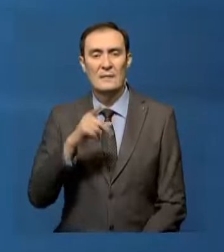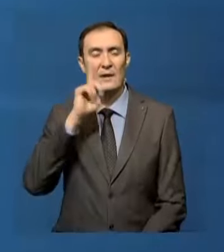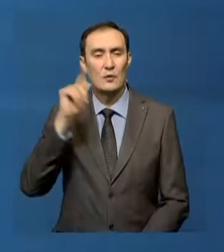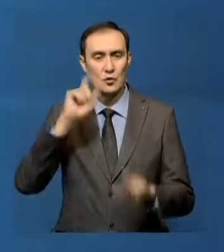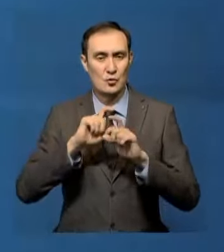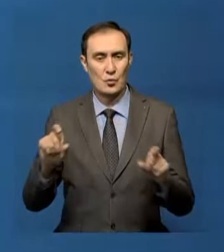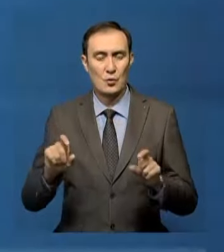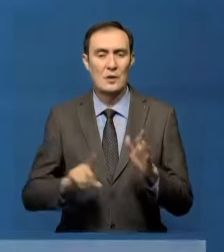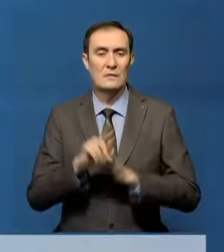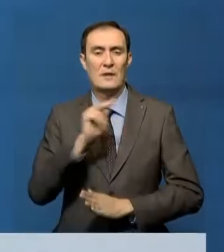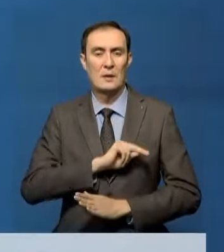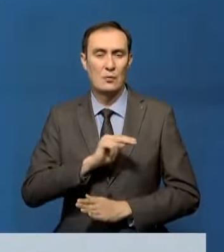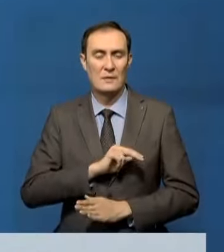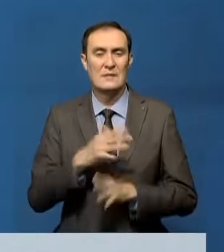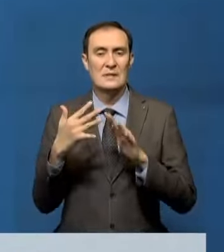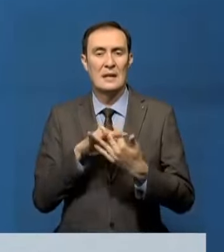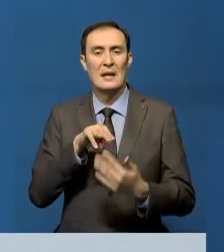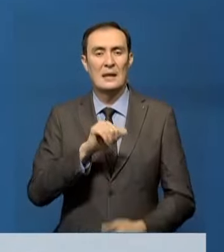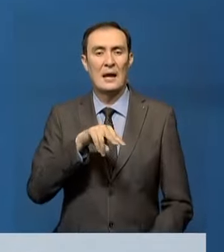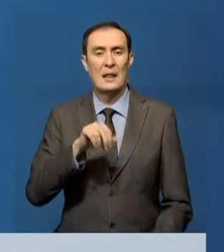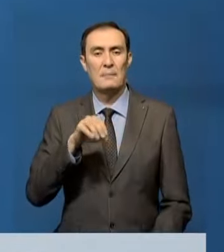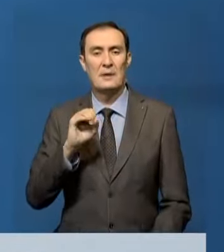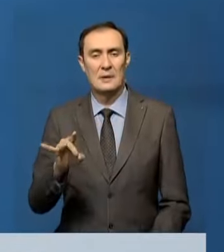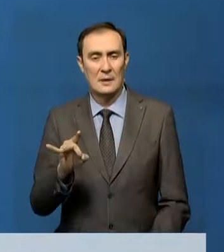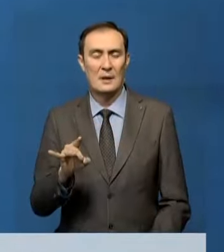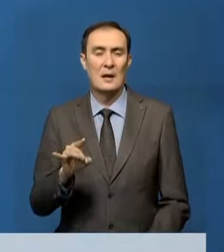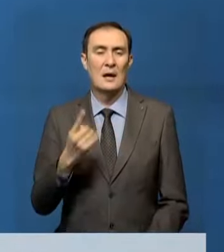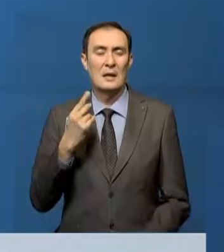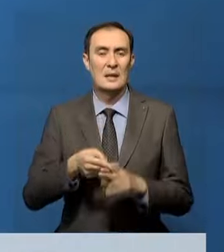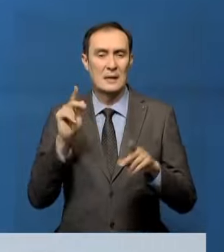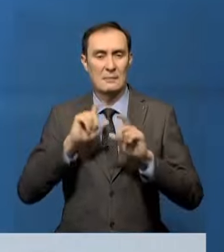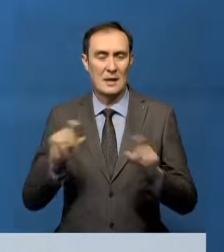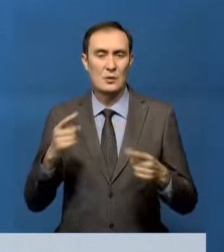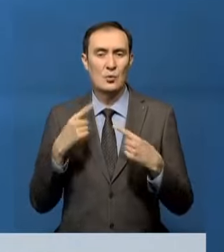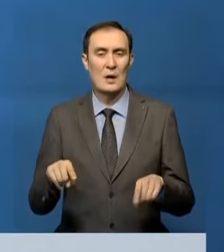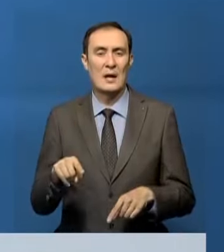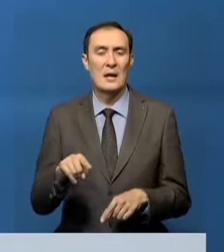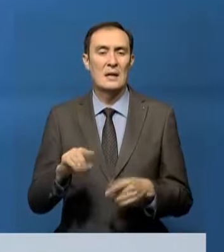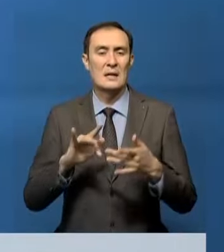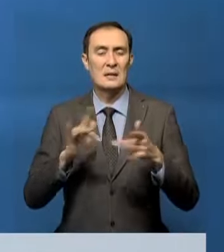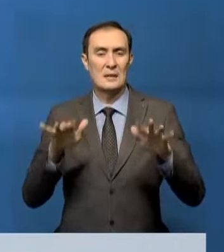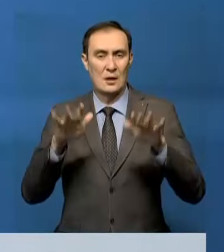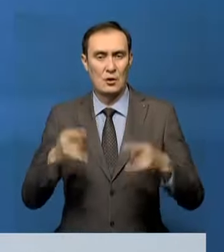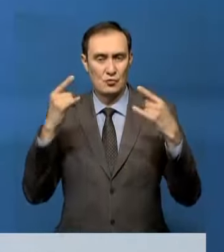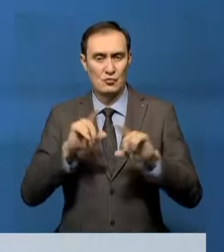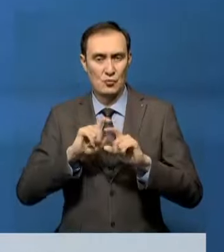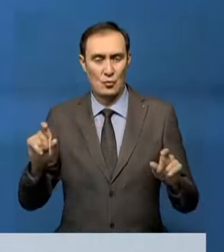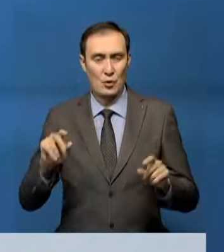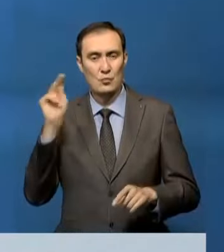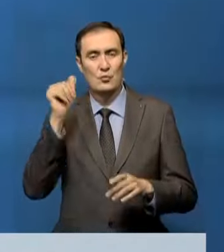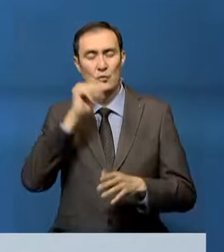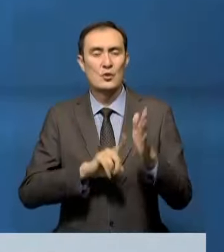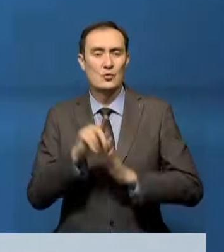Две комфортные школы распахнули свои двери в селе Аталапкер Акмолинской области. Одна из них – гимназия, другая – IT-школа. Учебный год в них